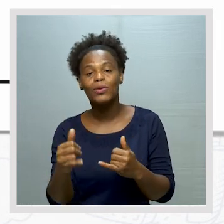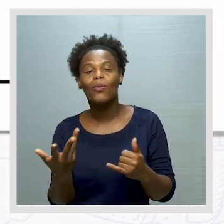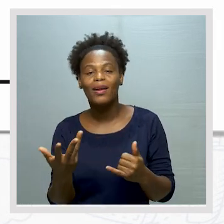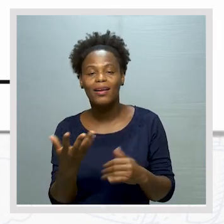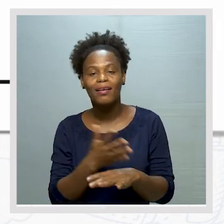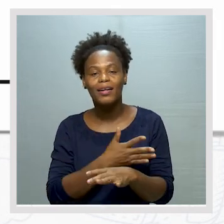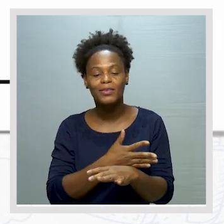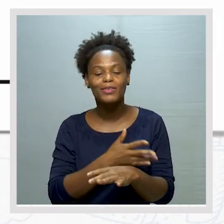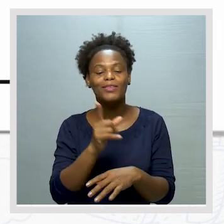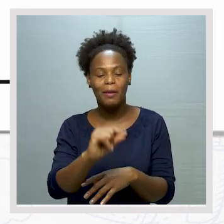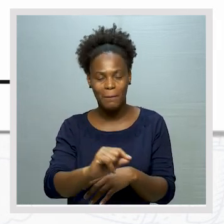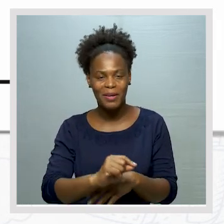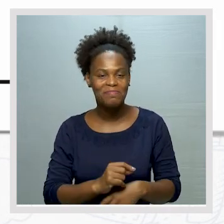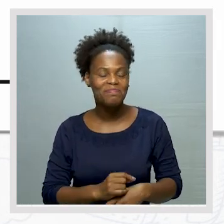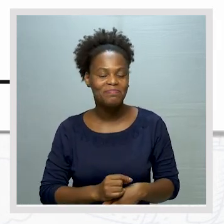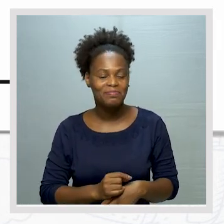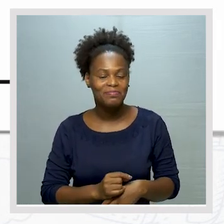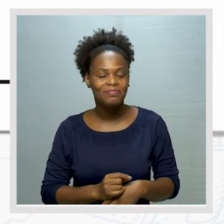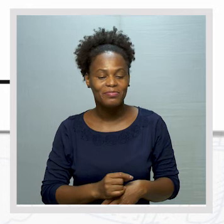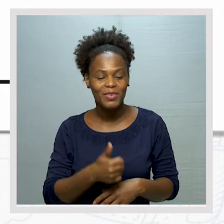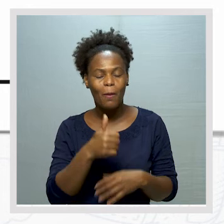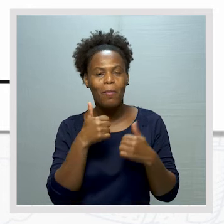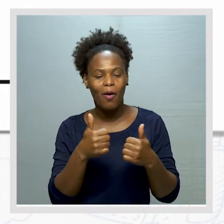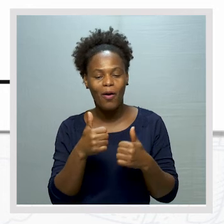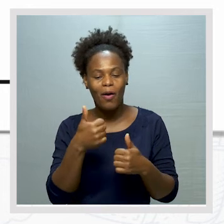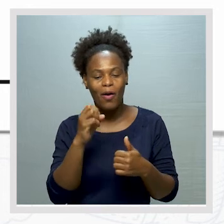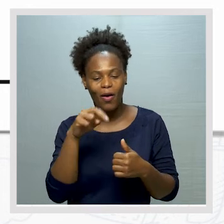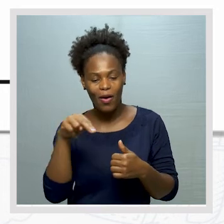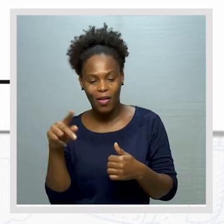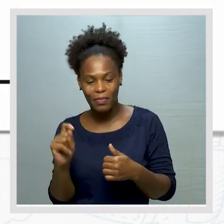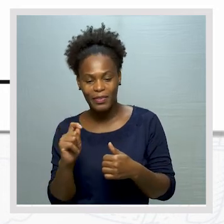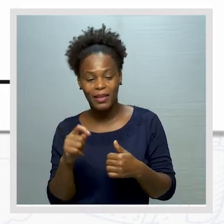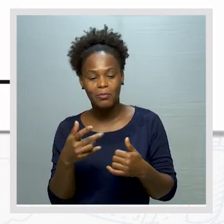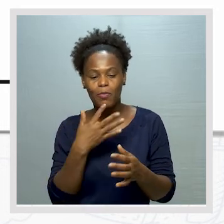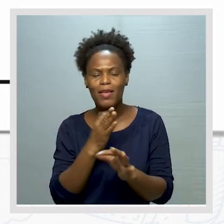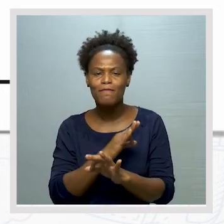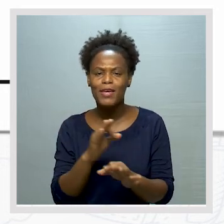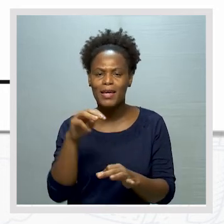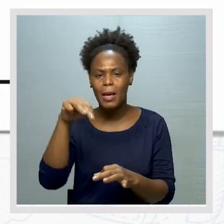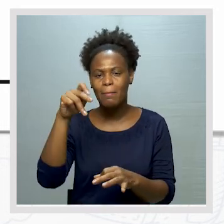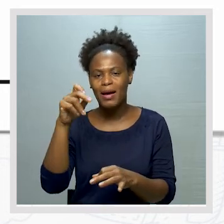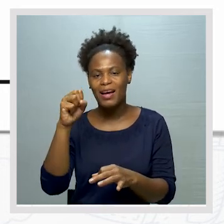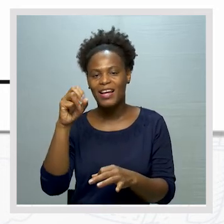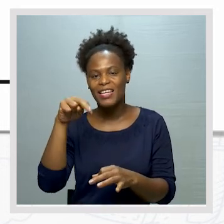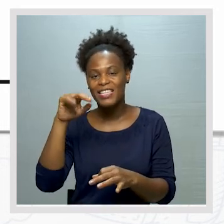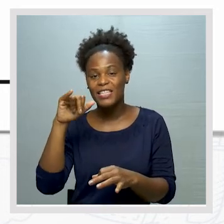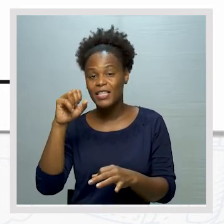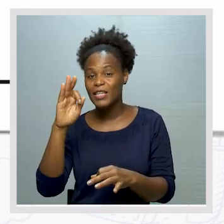Avant aussi. Puis magnifique, où est-ce que vous avez mis?